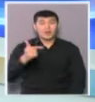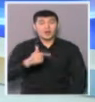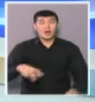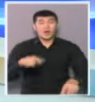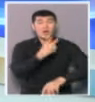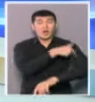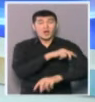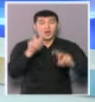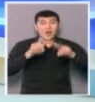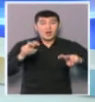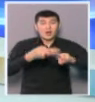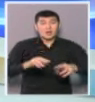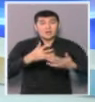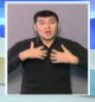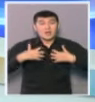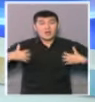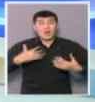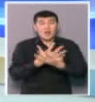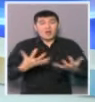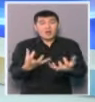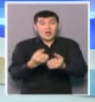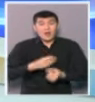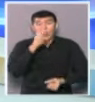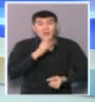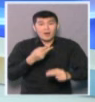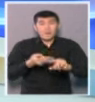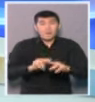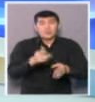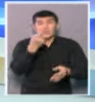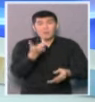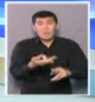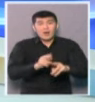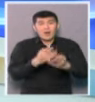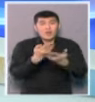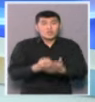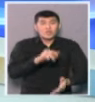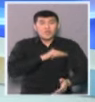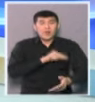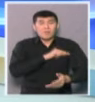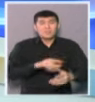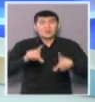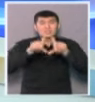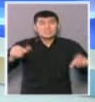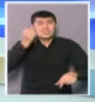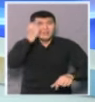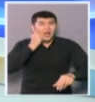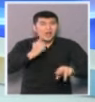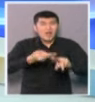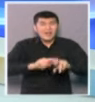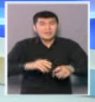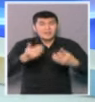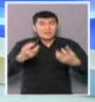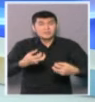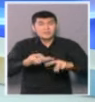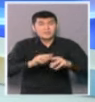Атырауские зоологи недовольны размером получаемой заработной платы. Кроме того, они работают в здании, которое полностью